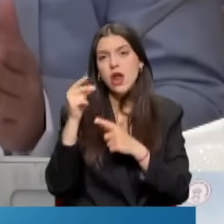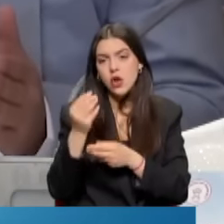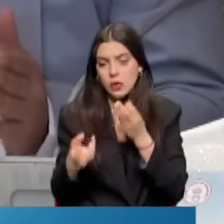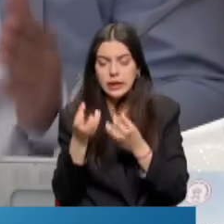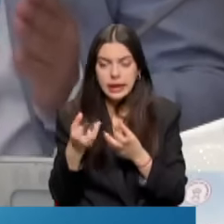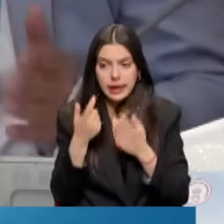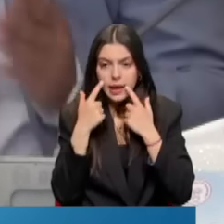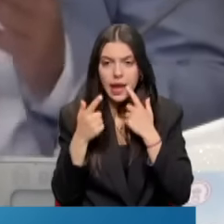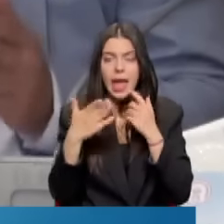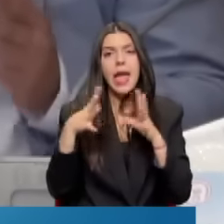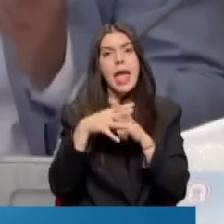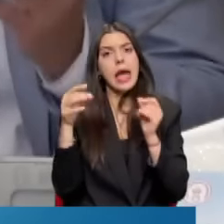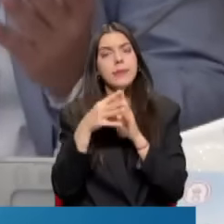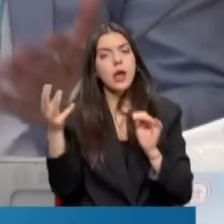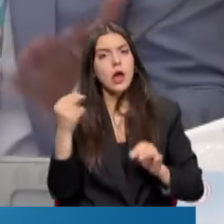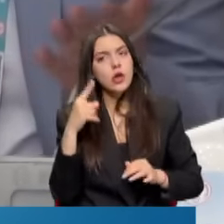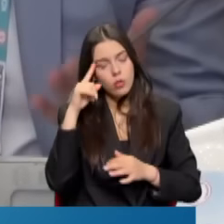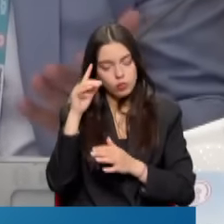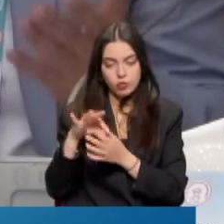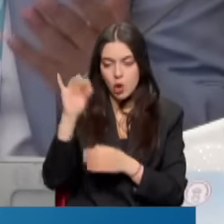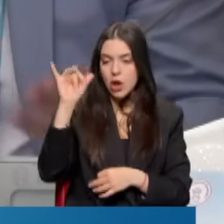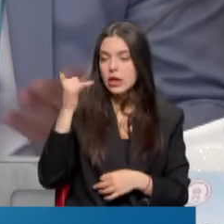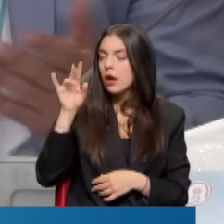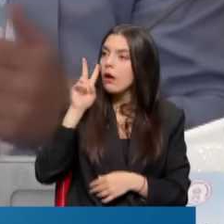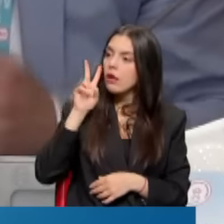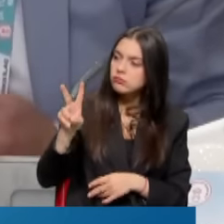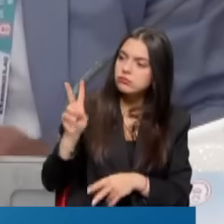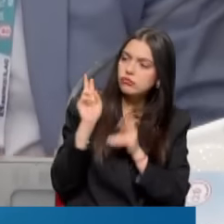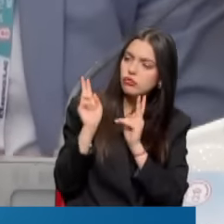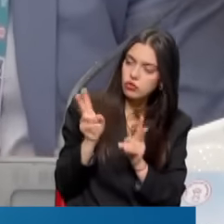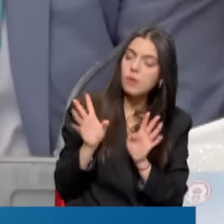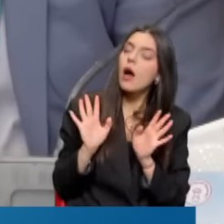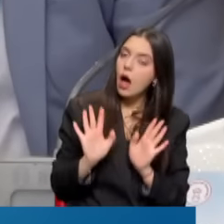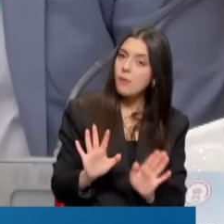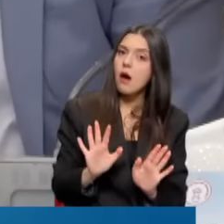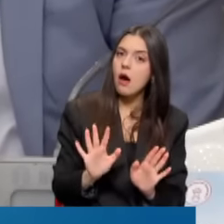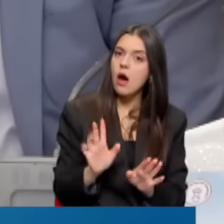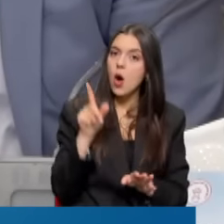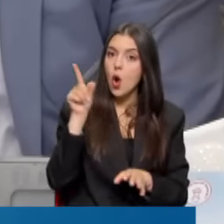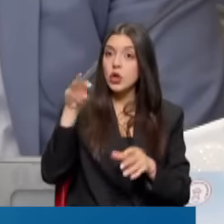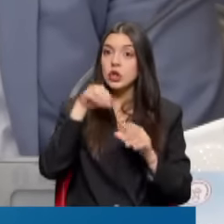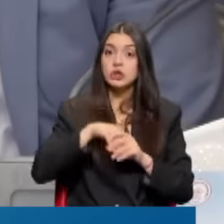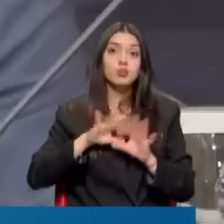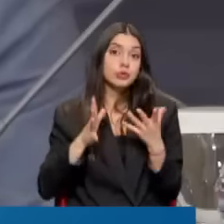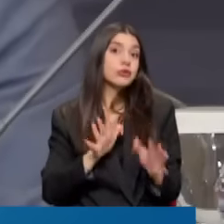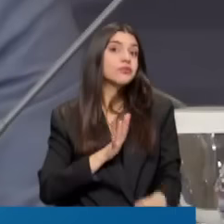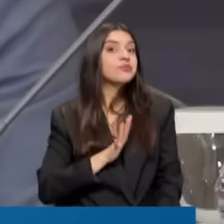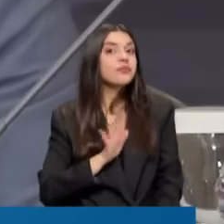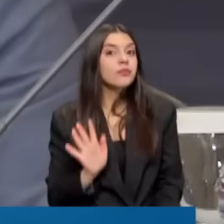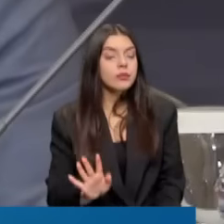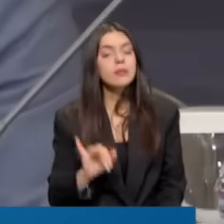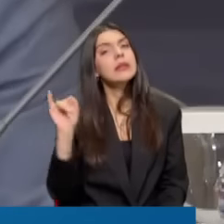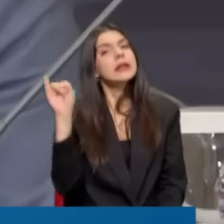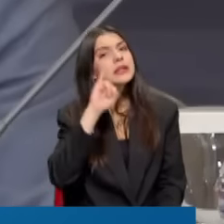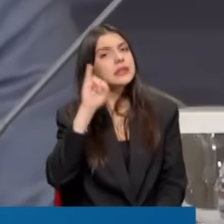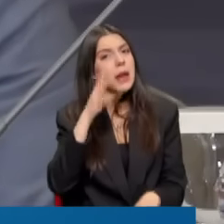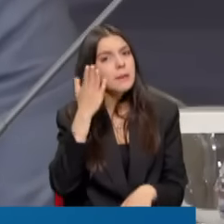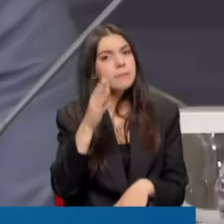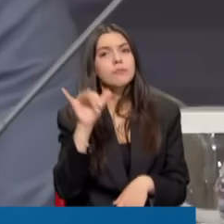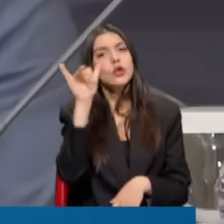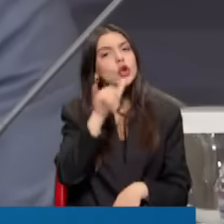alan bir çocuğun boyu kilosu görüntüsü normal gibi durabiliyor ama aslında orada da Bozukluk var Instagram'dan